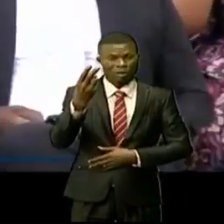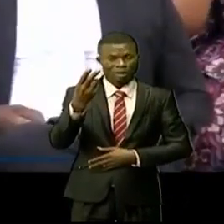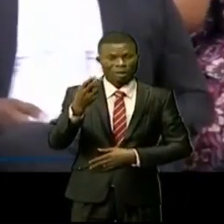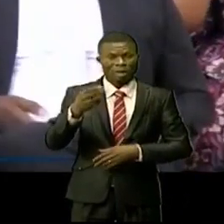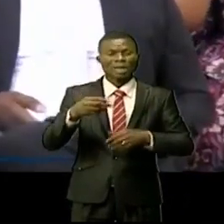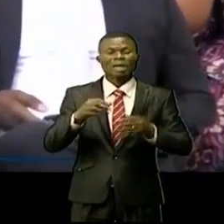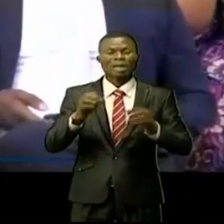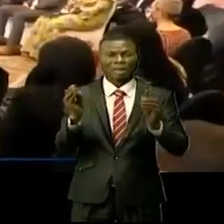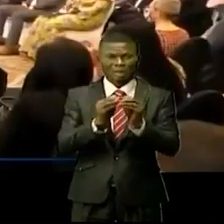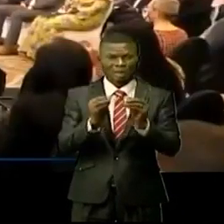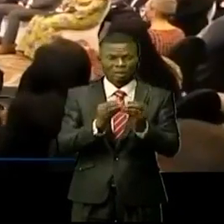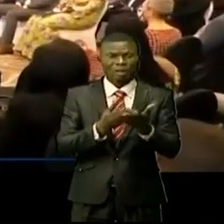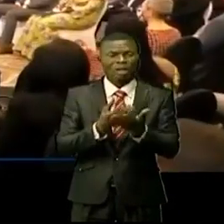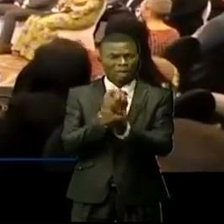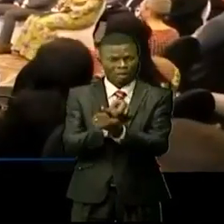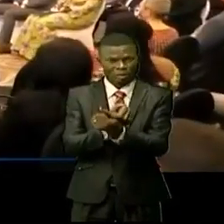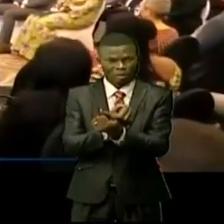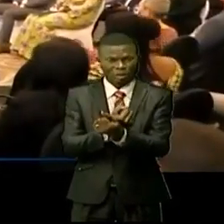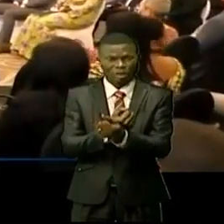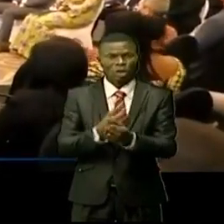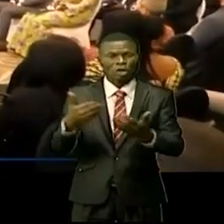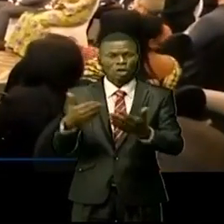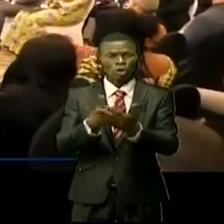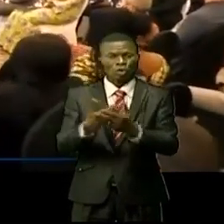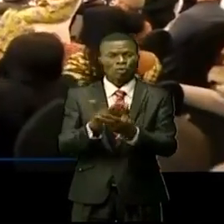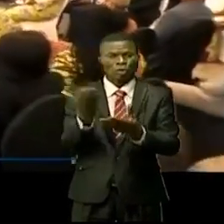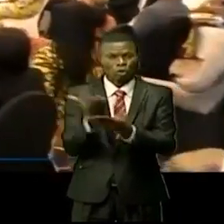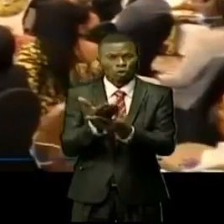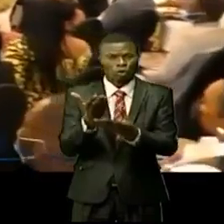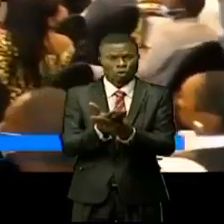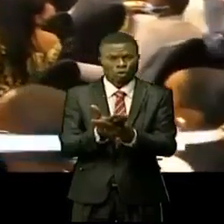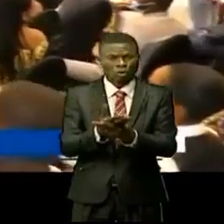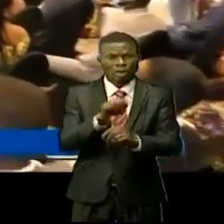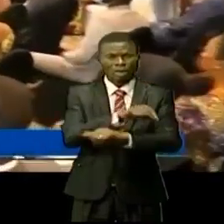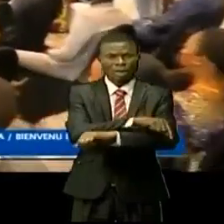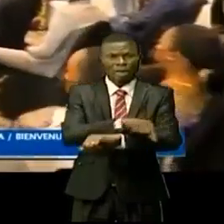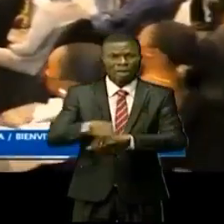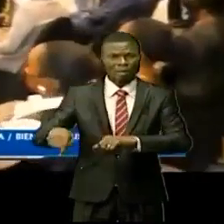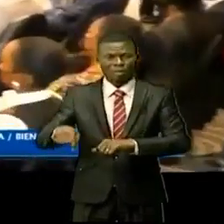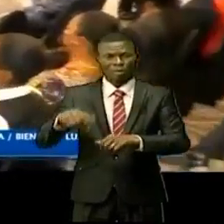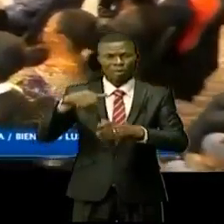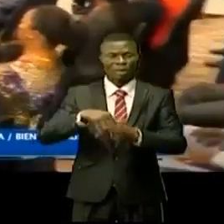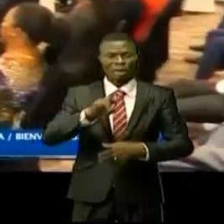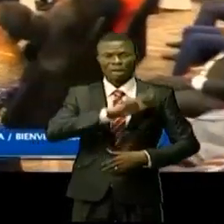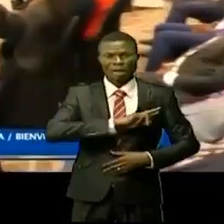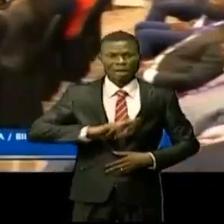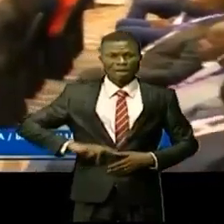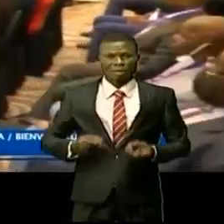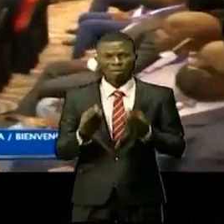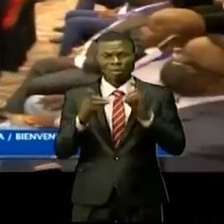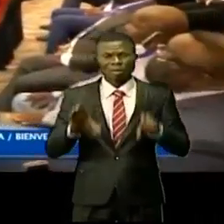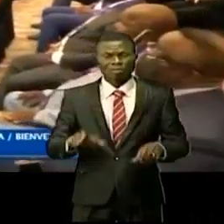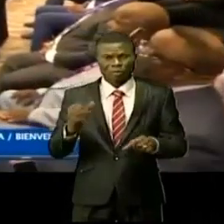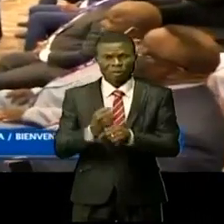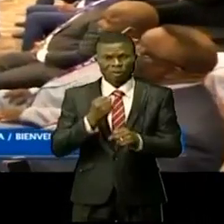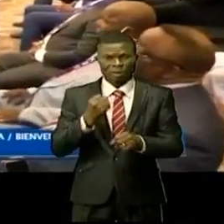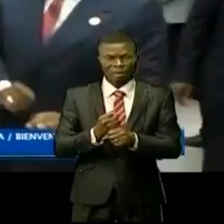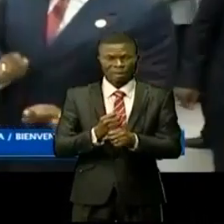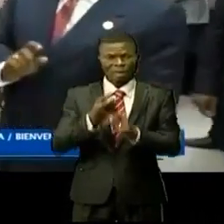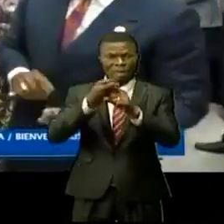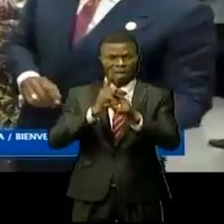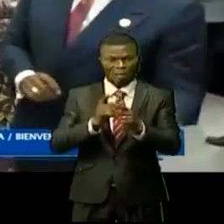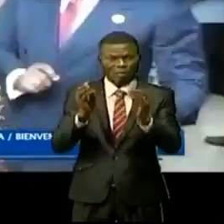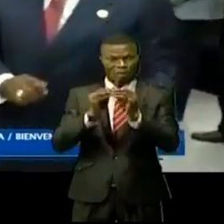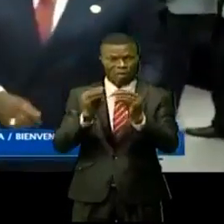annuaire va respecter la nouvelle configuration administrative de la République démocratique du Congo. Le travail issu de ces